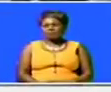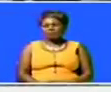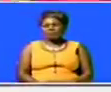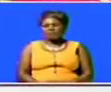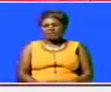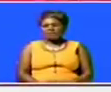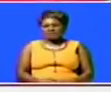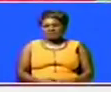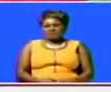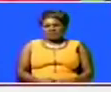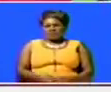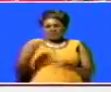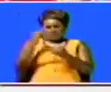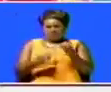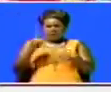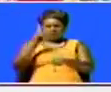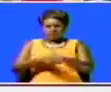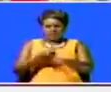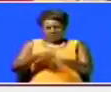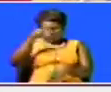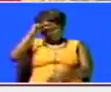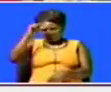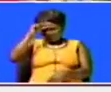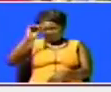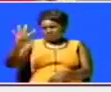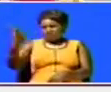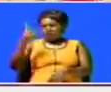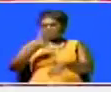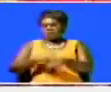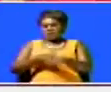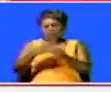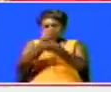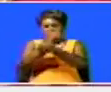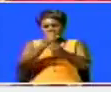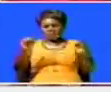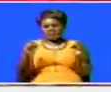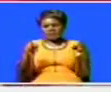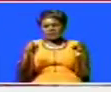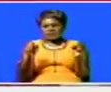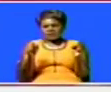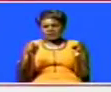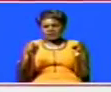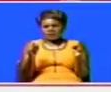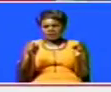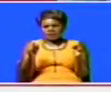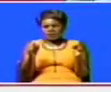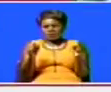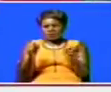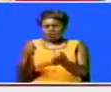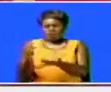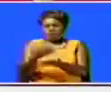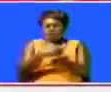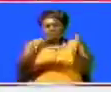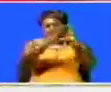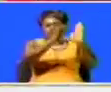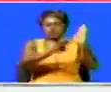Katika nyakati za lala salama za utawala wa serikali ya awamu ya nne, Rais mstaafu Jakaya Kikwete aliitisha mchakato wa katiba